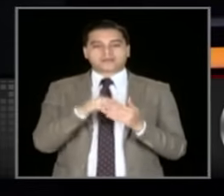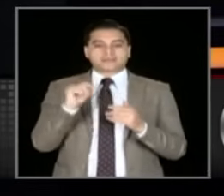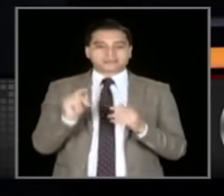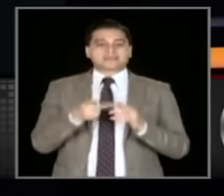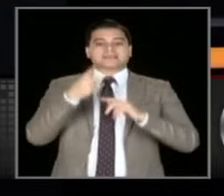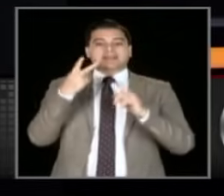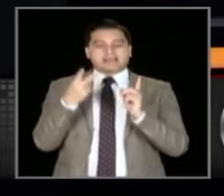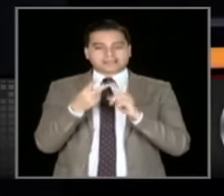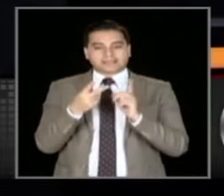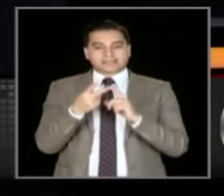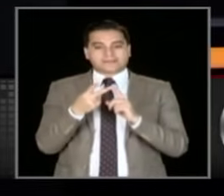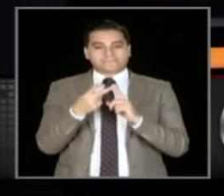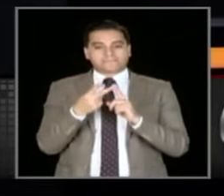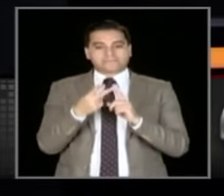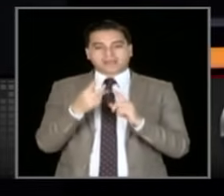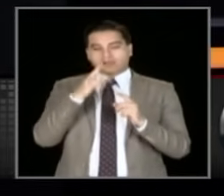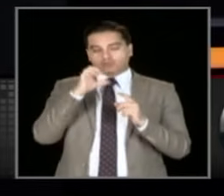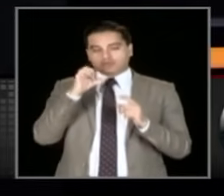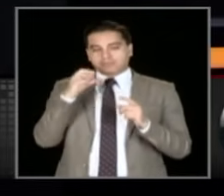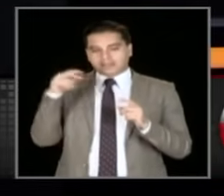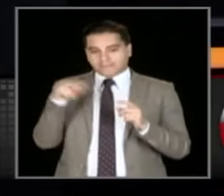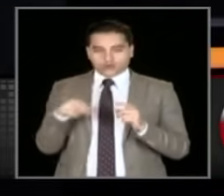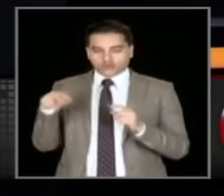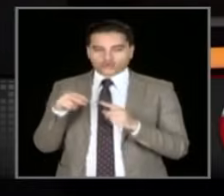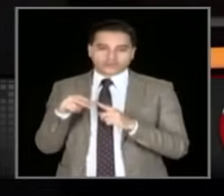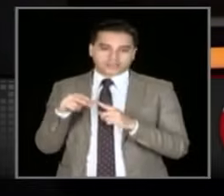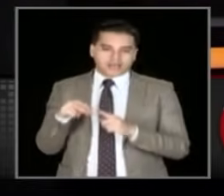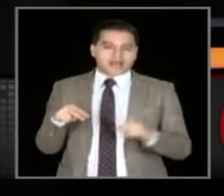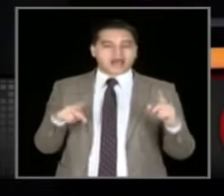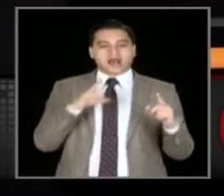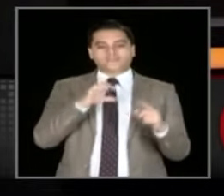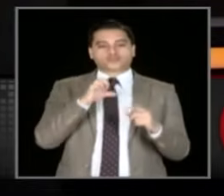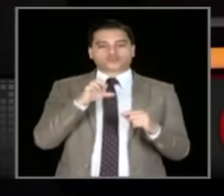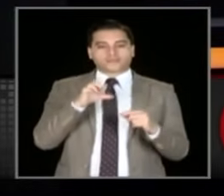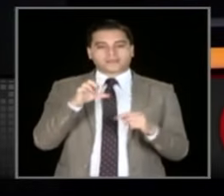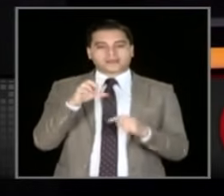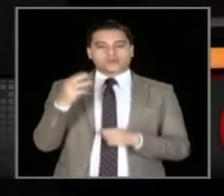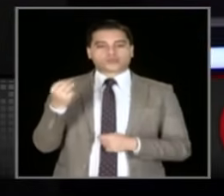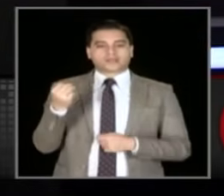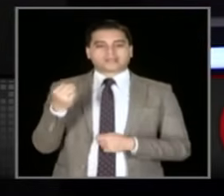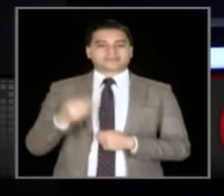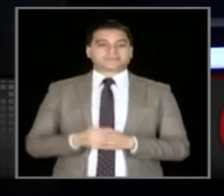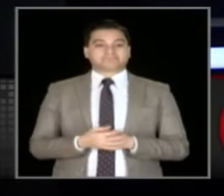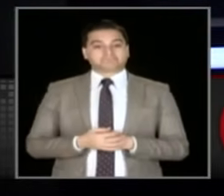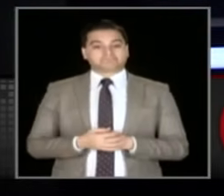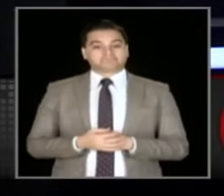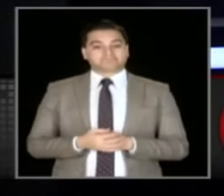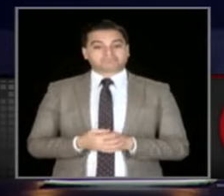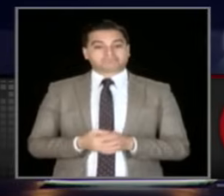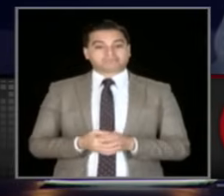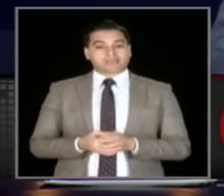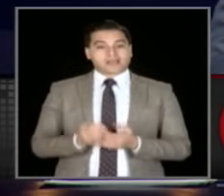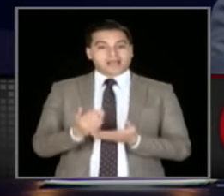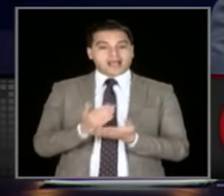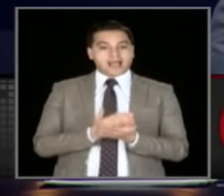المرة الثانية من 1928 ل 1930.